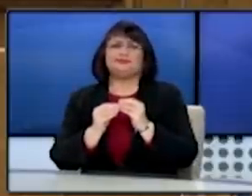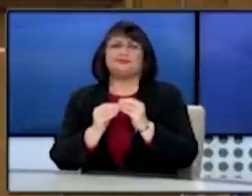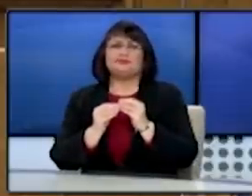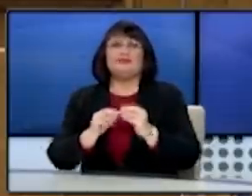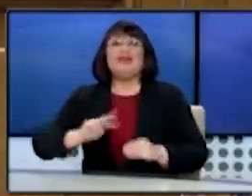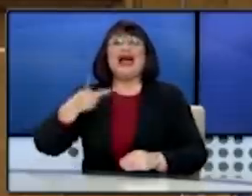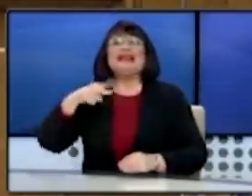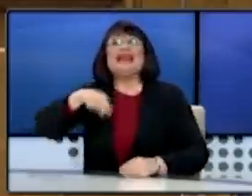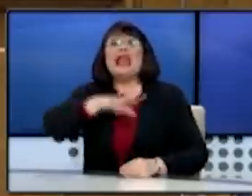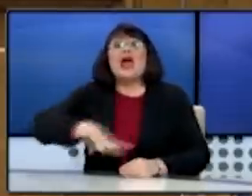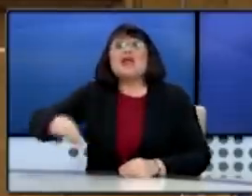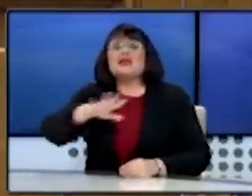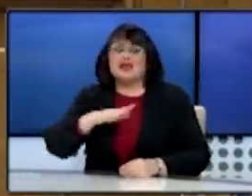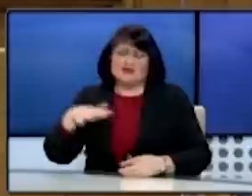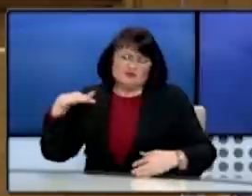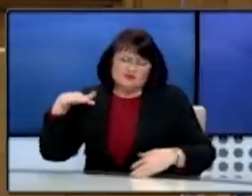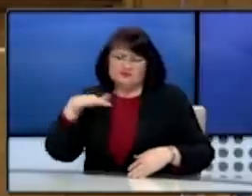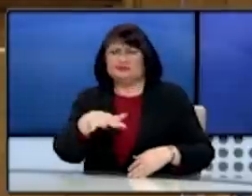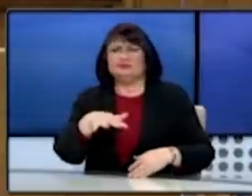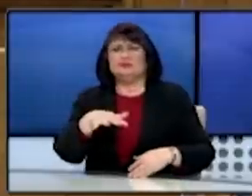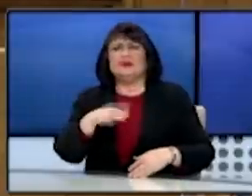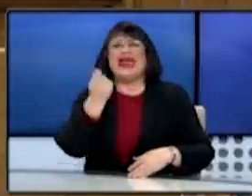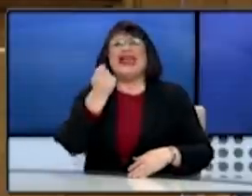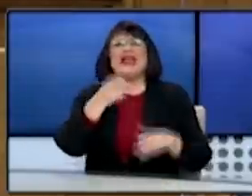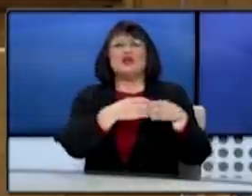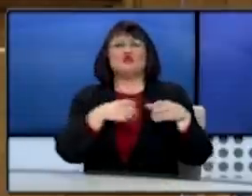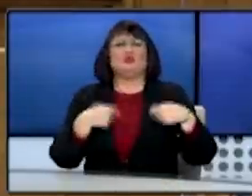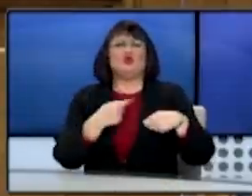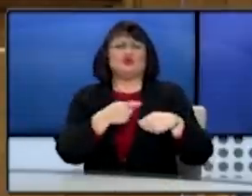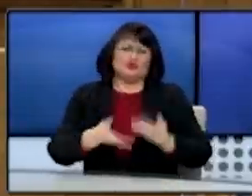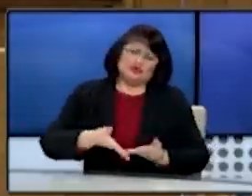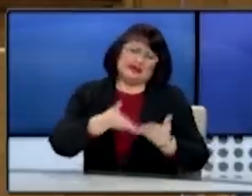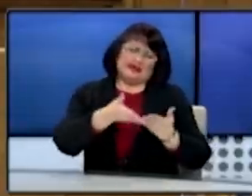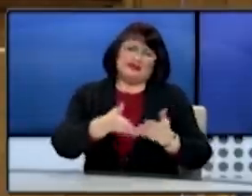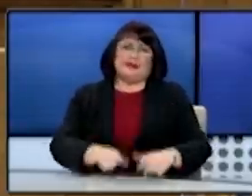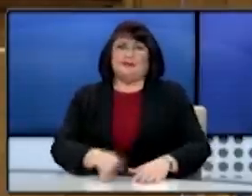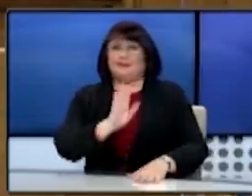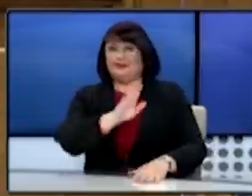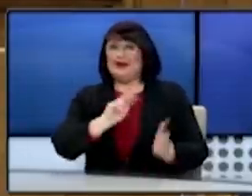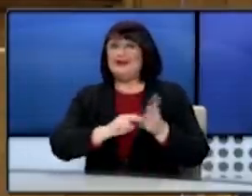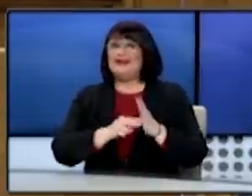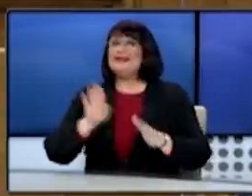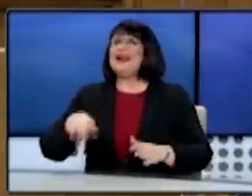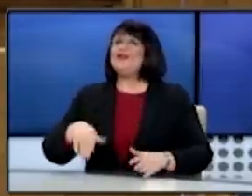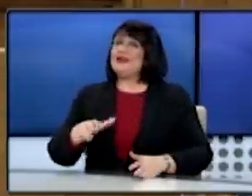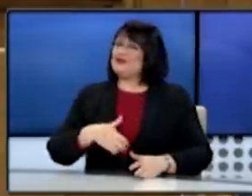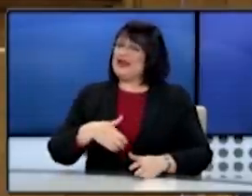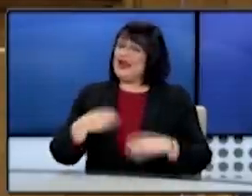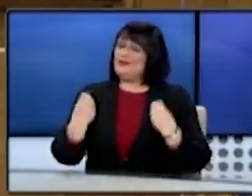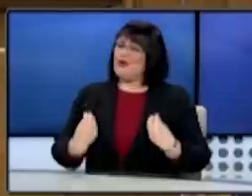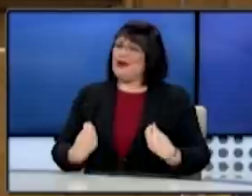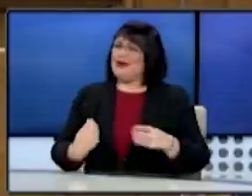της αντιλαϊκής επίθεσης και τη στήριξη της ολιγαρχίας του πλούτου. Αλλά προσέξτε, γελάει καλά όποιος